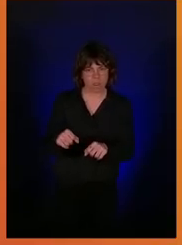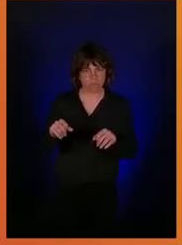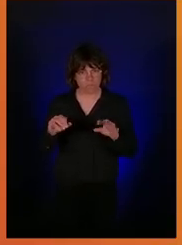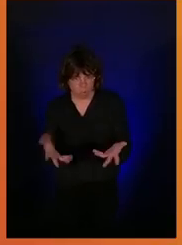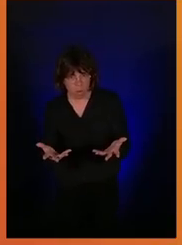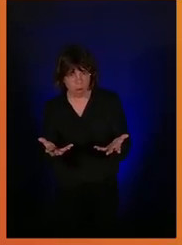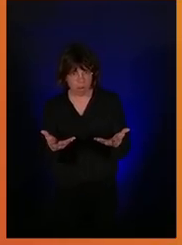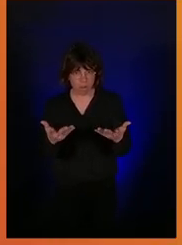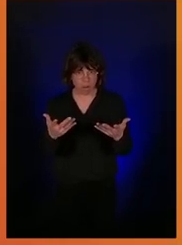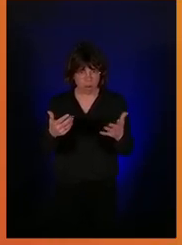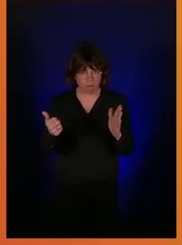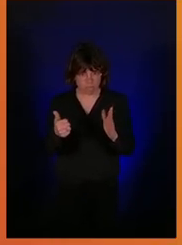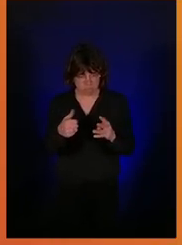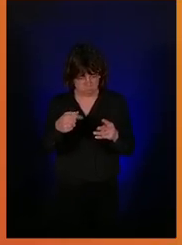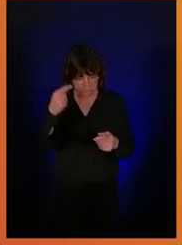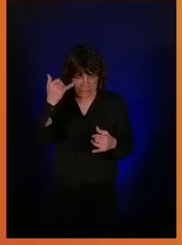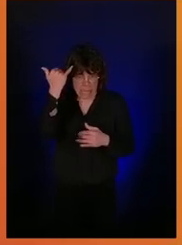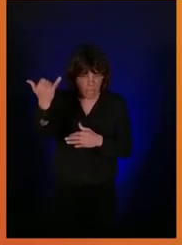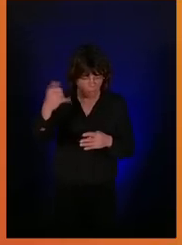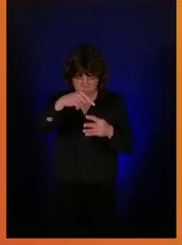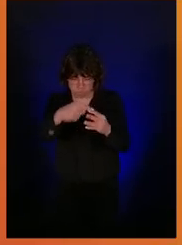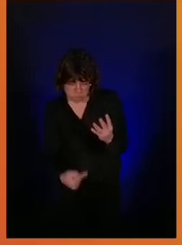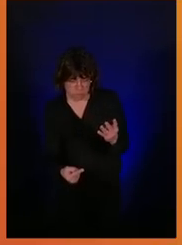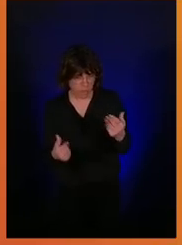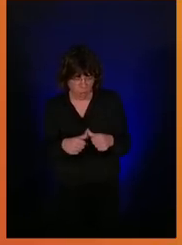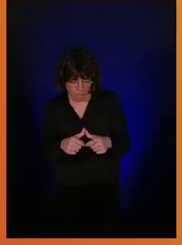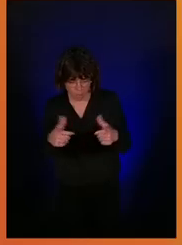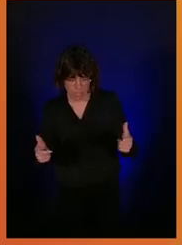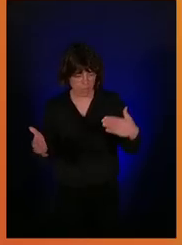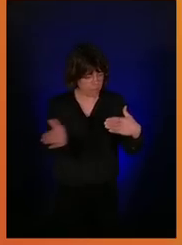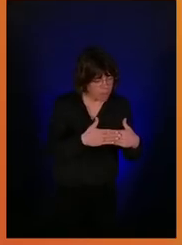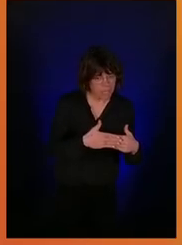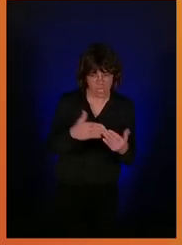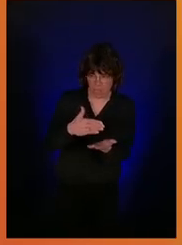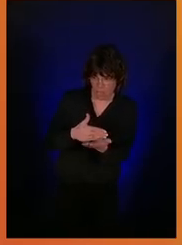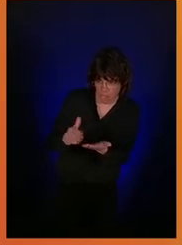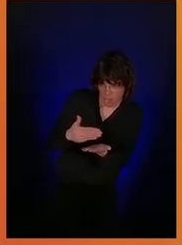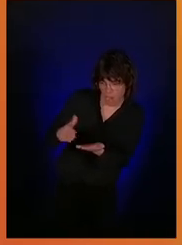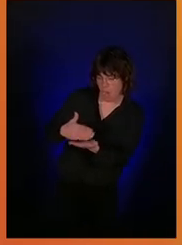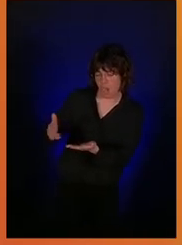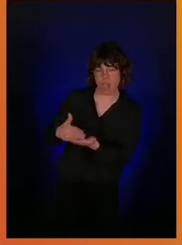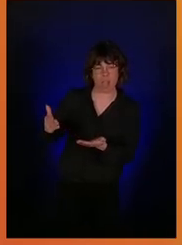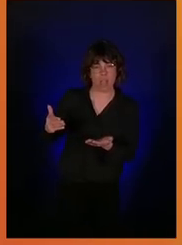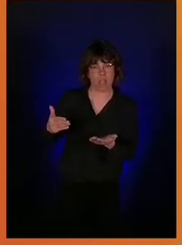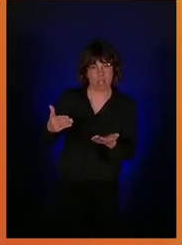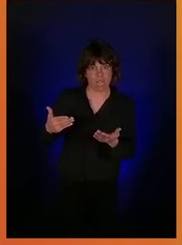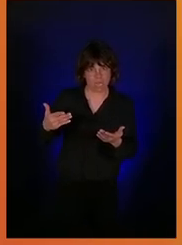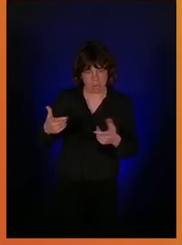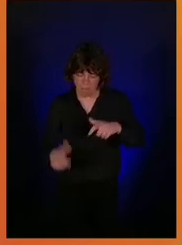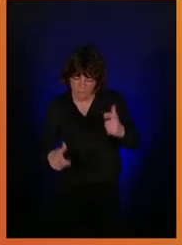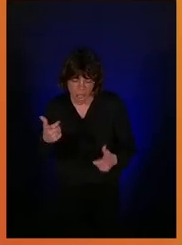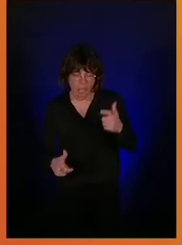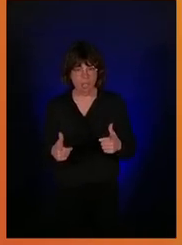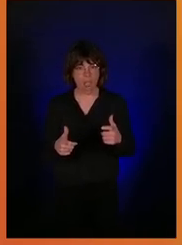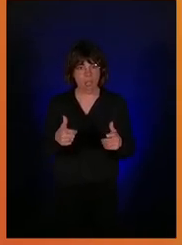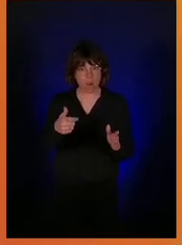de multiples plans sociaux, fermeture d'entreprises, liquidation, dont les précaires, les